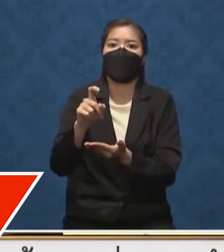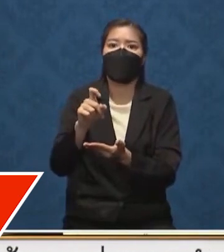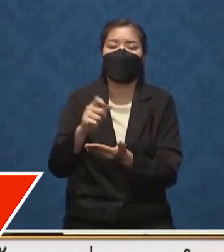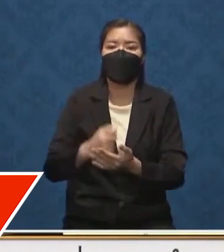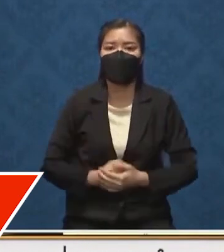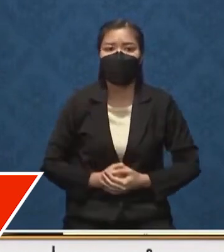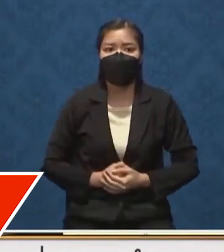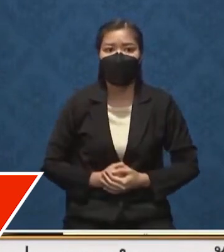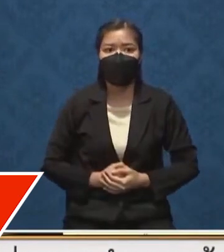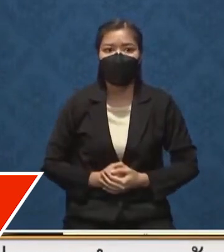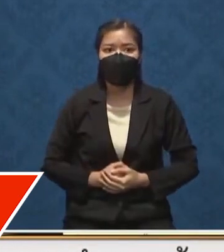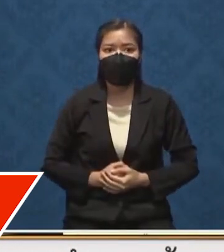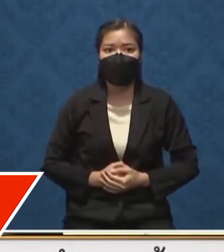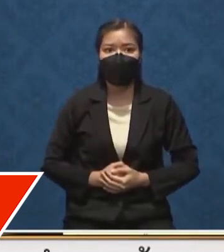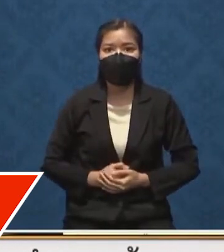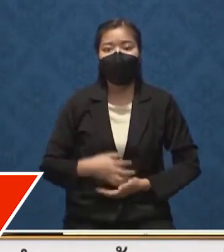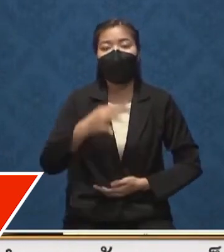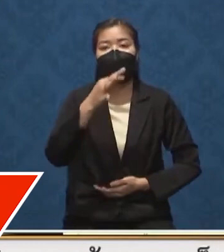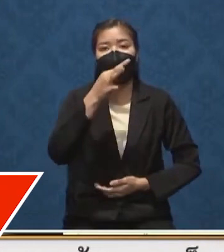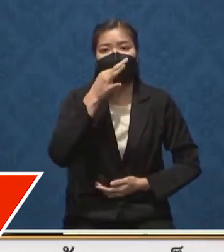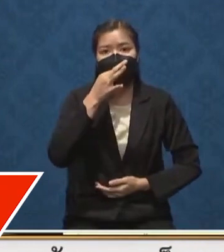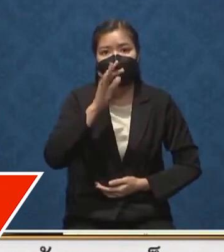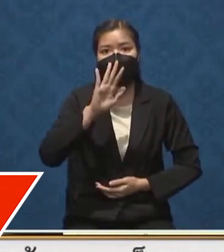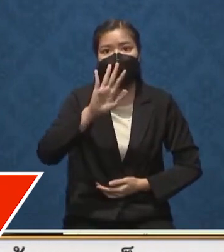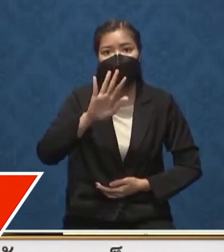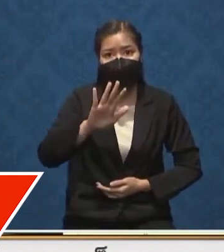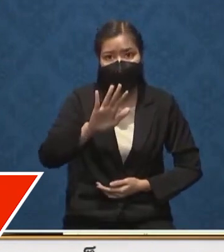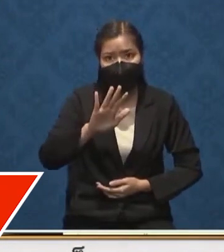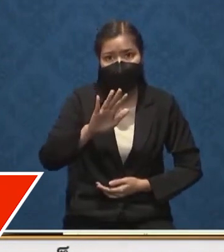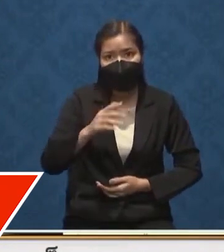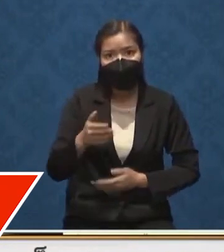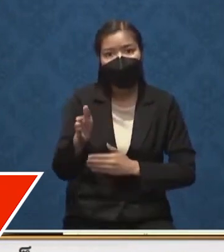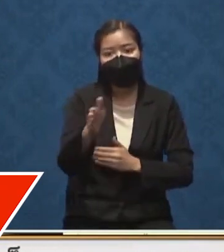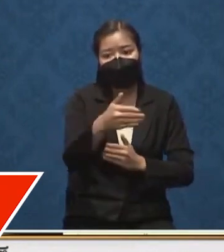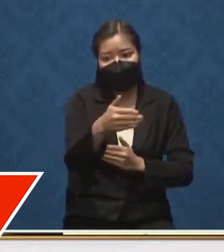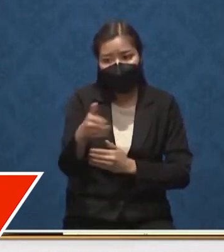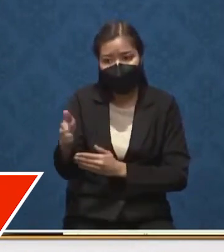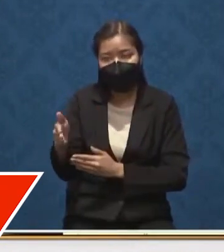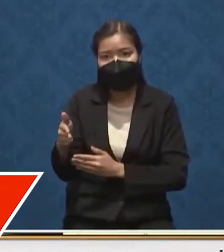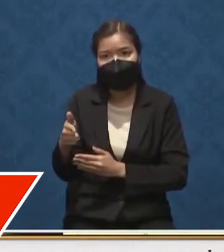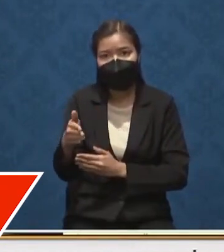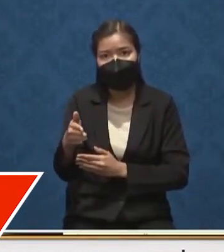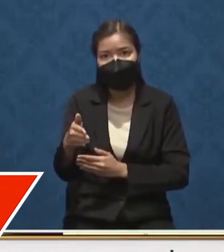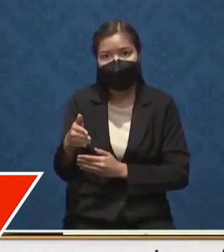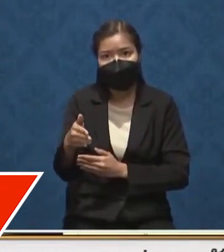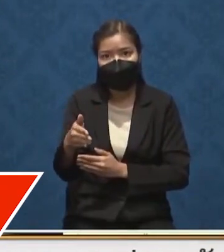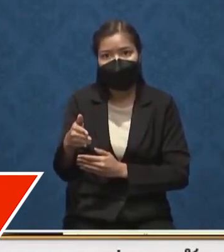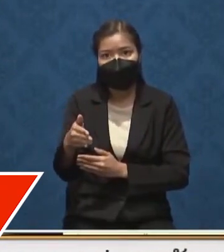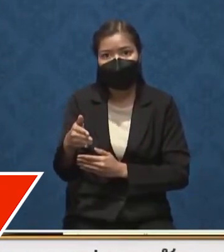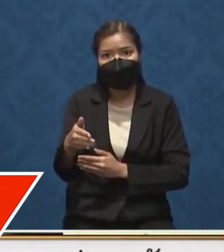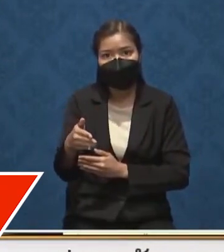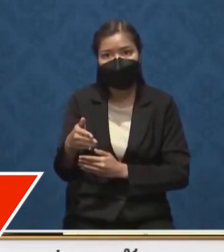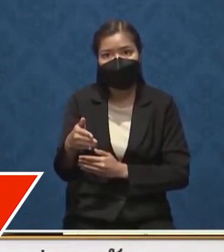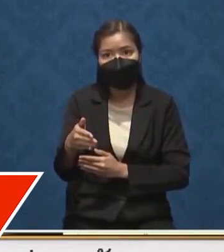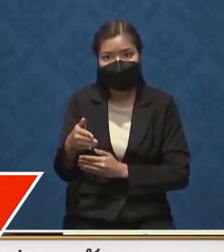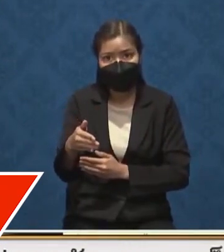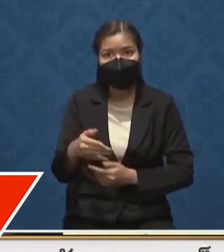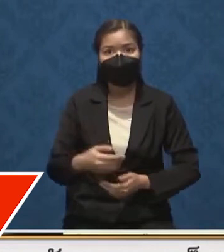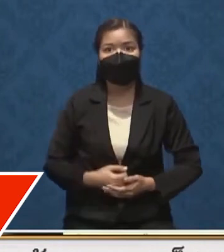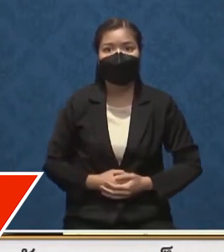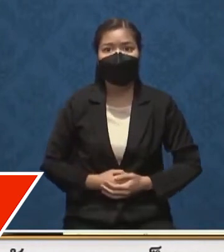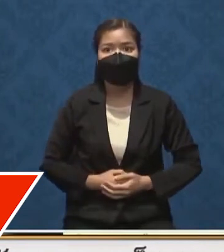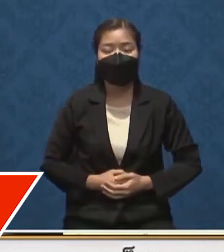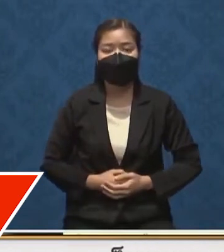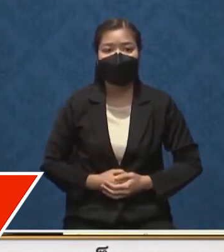การหากินในรอบเกาะหรือในทะเลริมๆเกาะหมู่เกาะทั้งหลายเมื่อประกาศเป็น